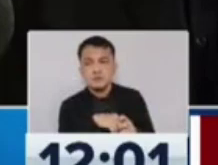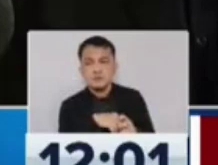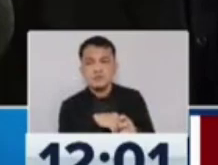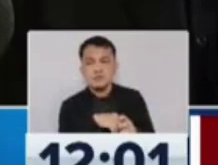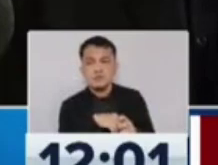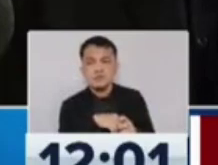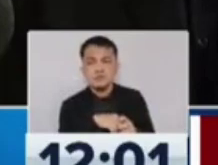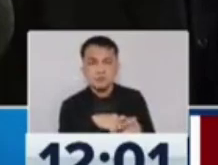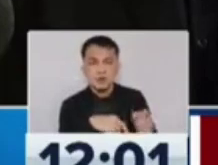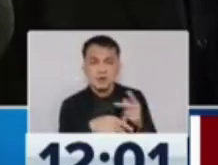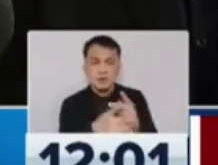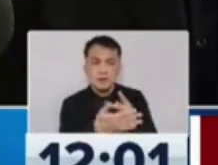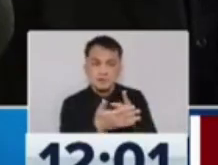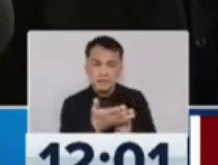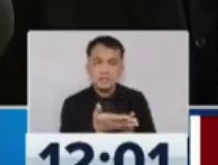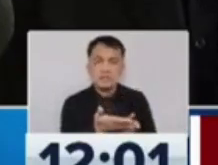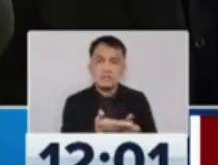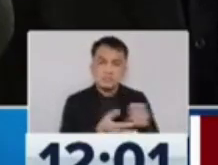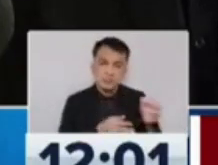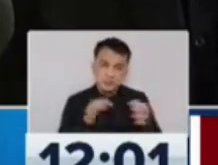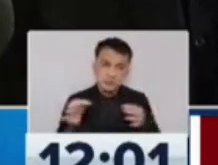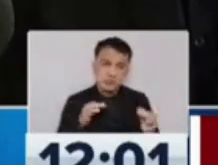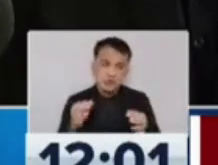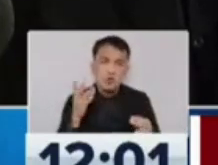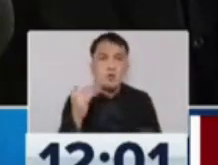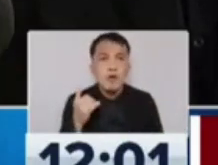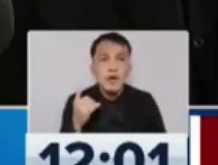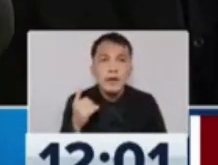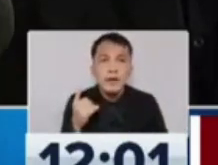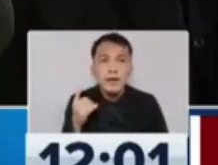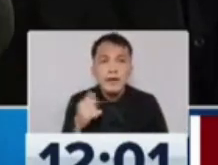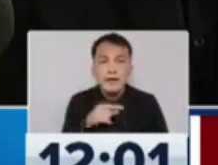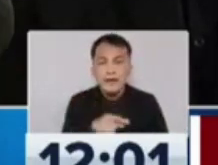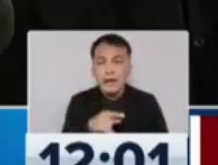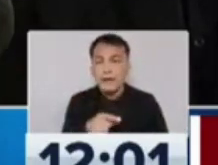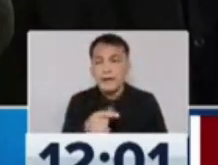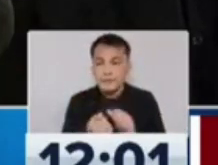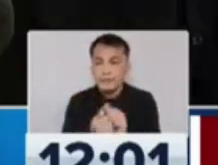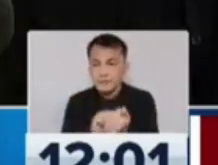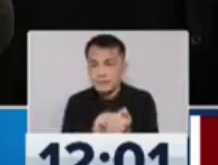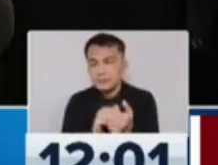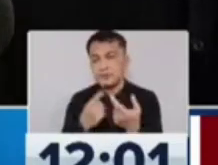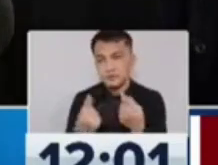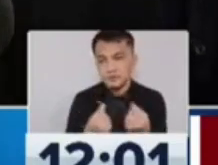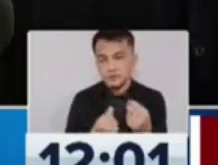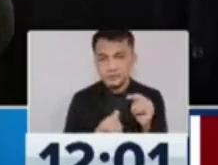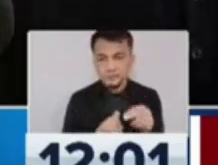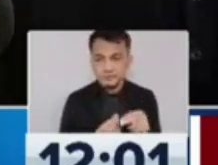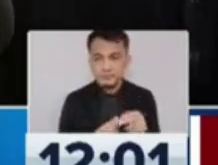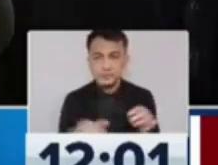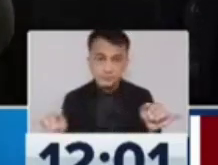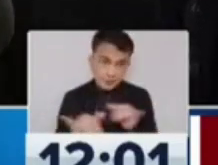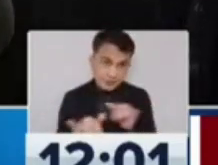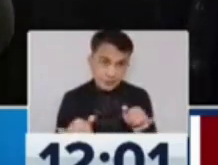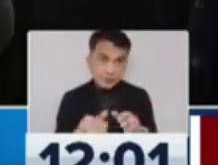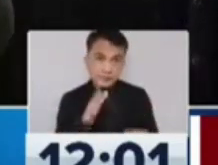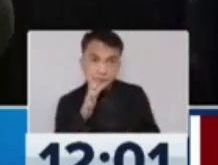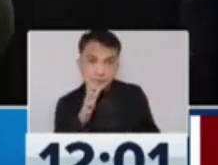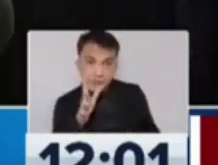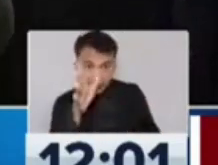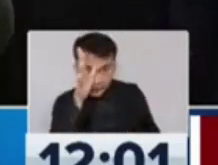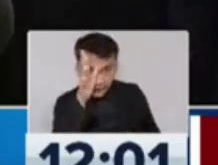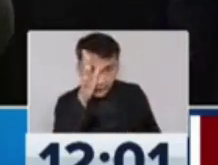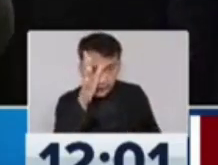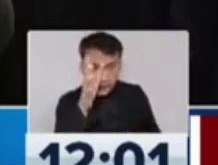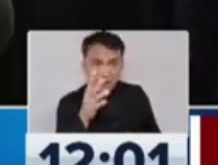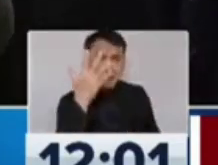na sabay-sabay tayong nagmamarcha, mag-issue lang ang central office ng director, hoy, march kayo, left, right, left,